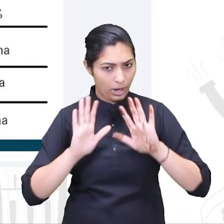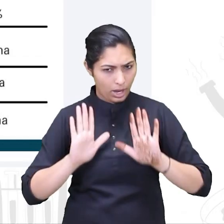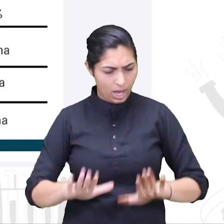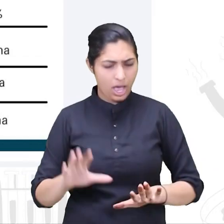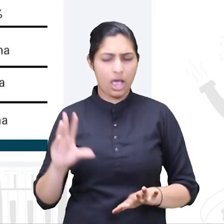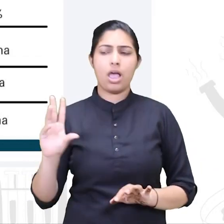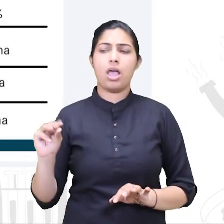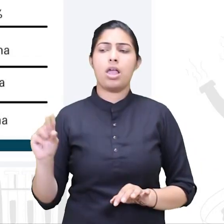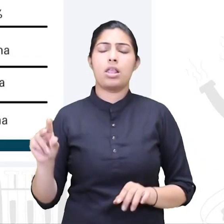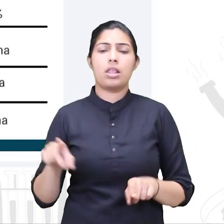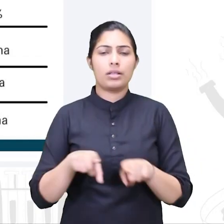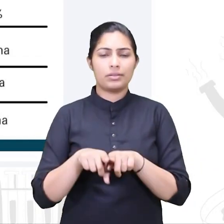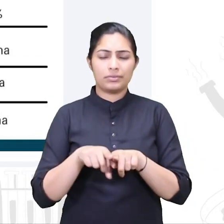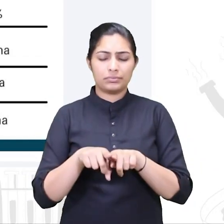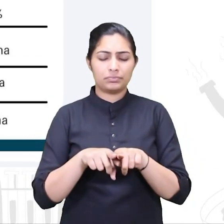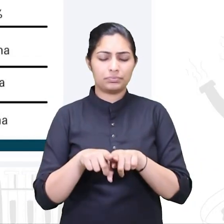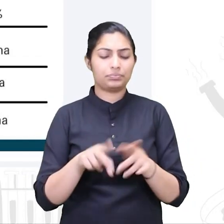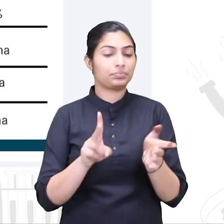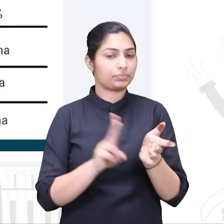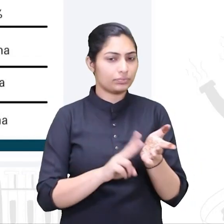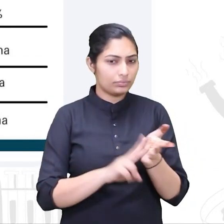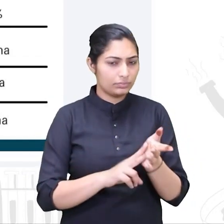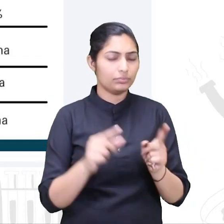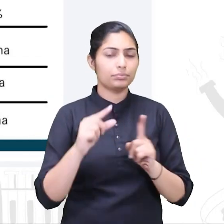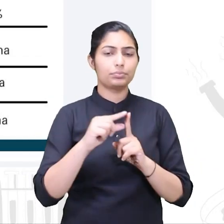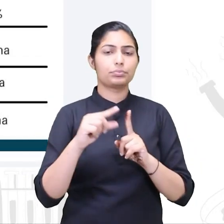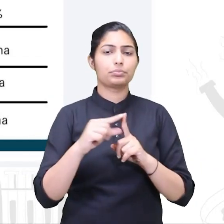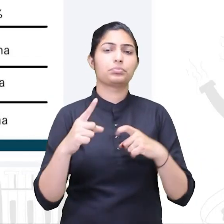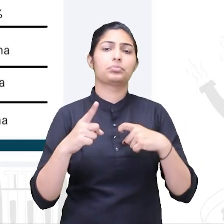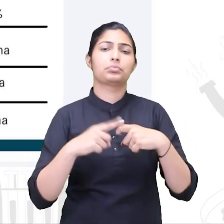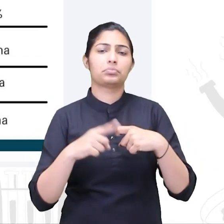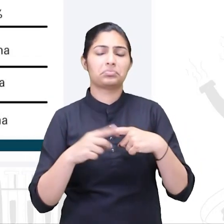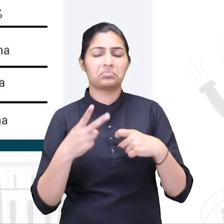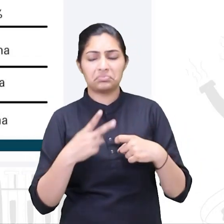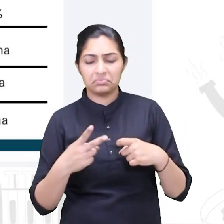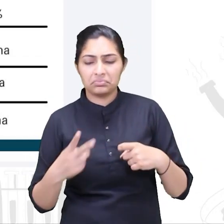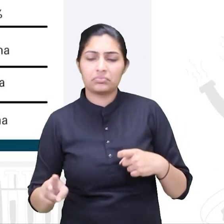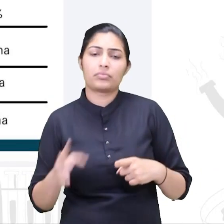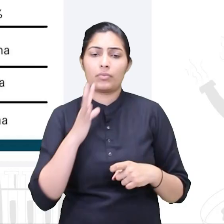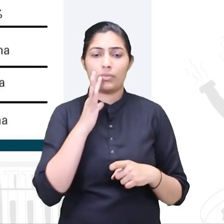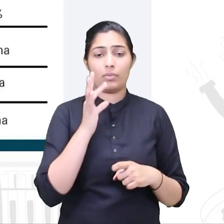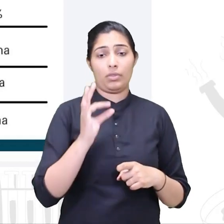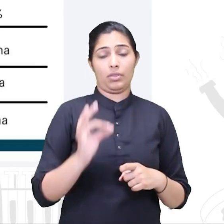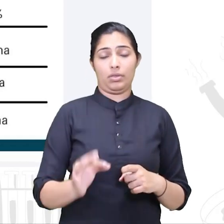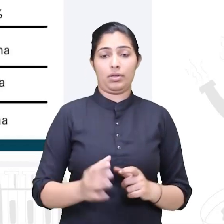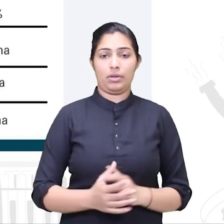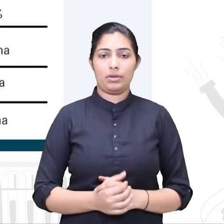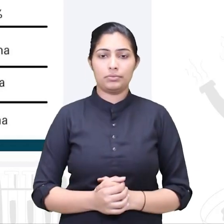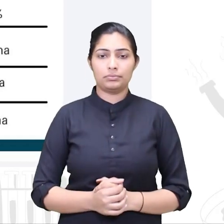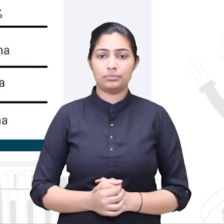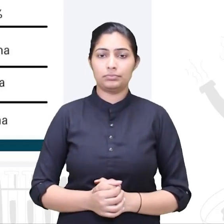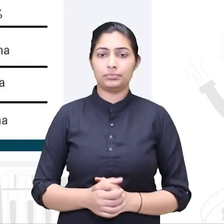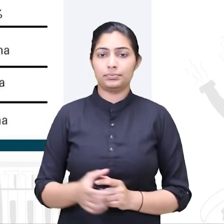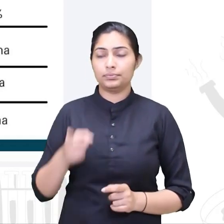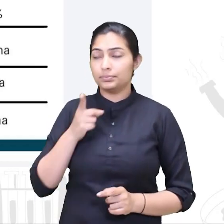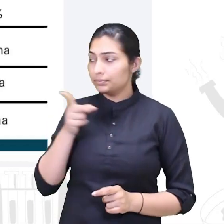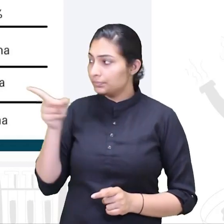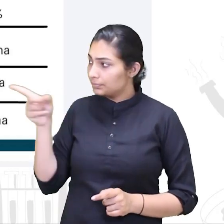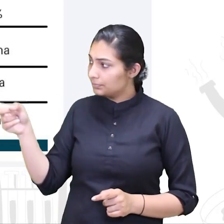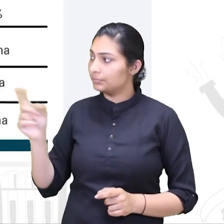नाइट्रोजन, फास्फोरस, पोटाशियम और कई अन्य जानकारी प्राप्त की जा